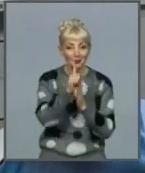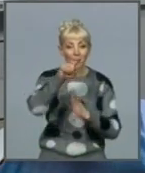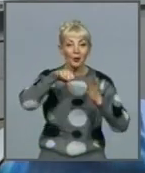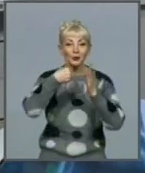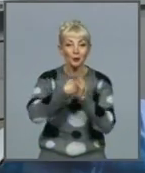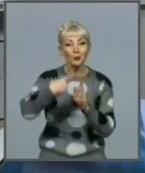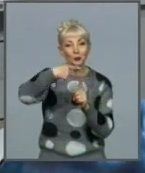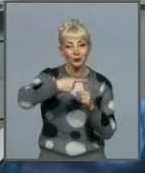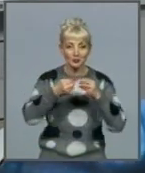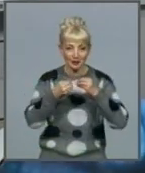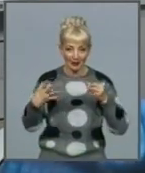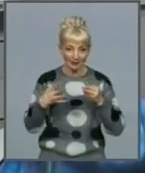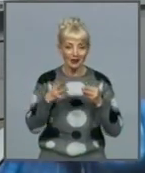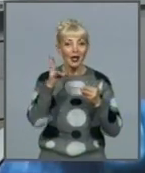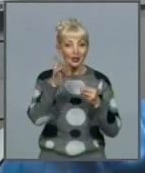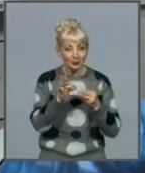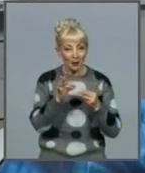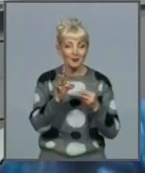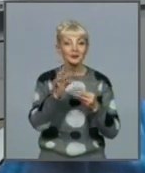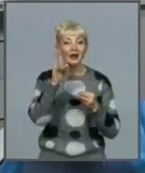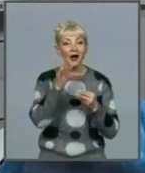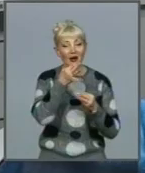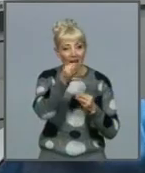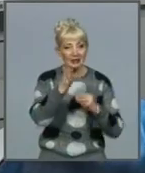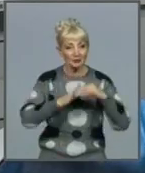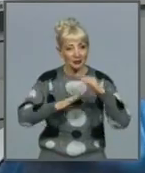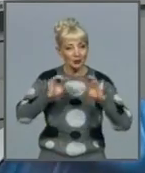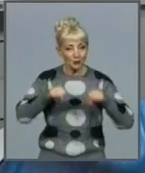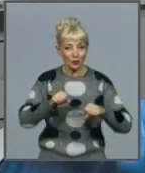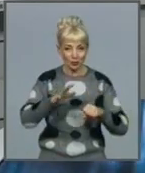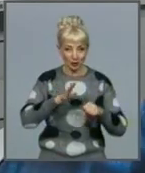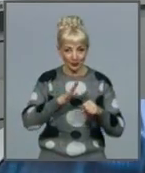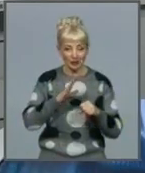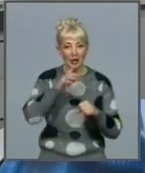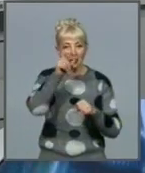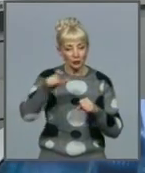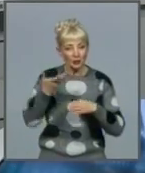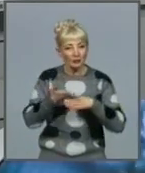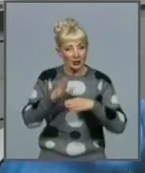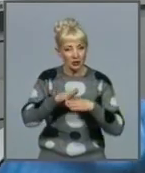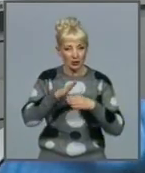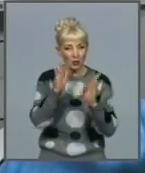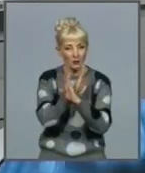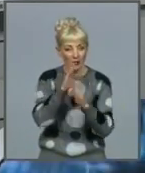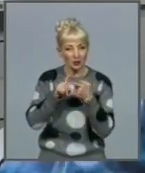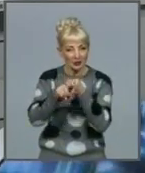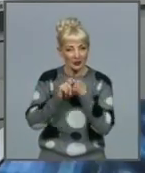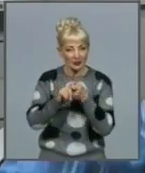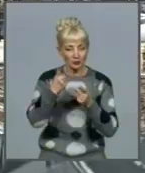15, натомість непереливки, зазначають фахівці, може бути метеозалежним людям, бо найближчими днями очікуються сильні магнітні